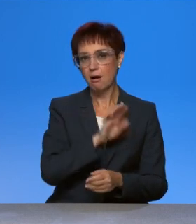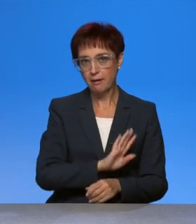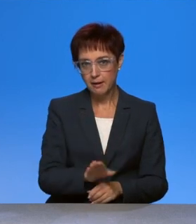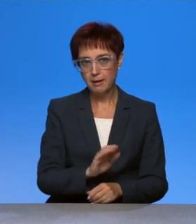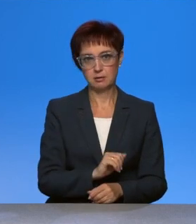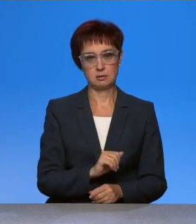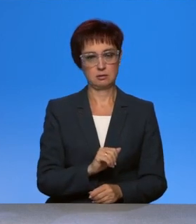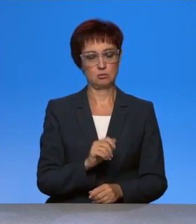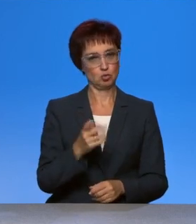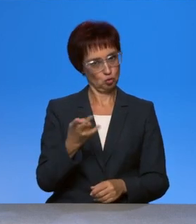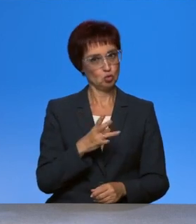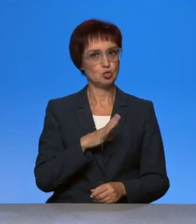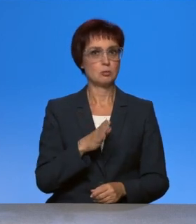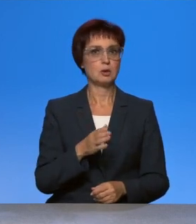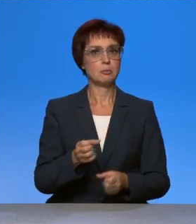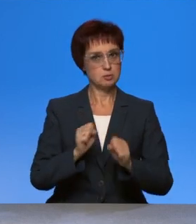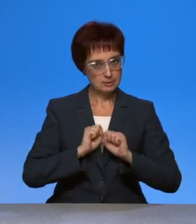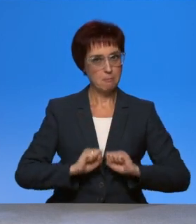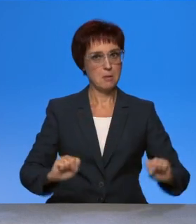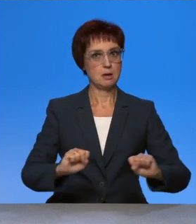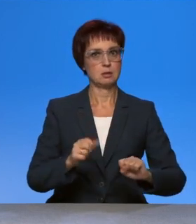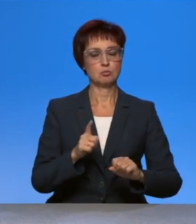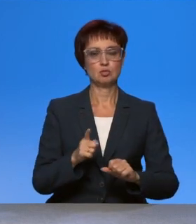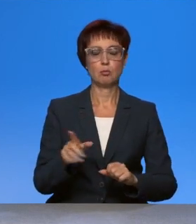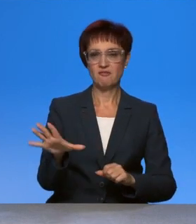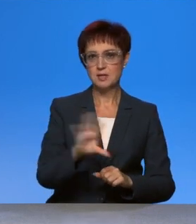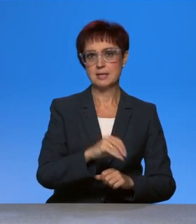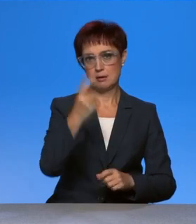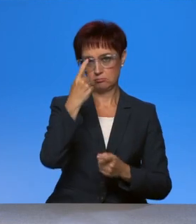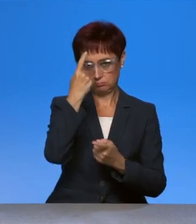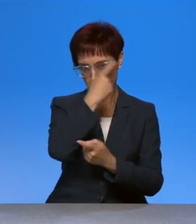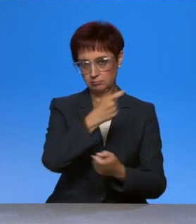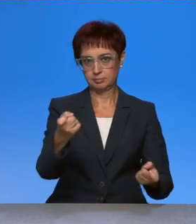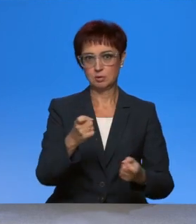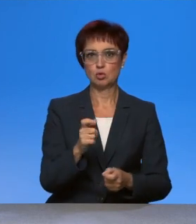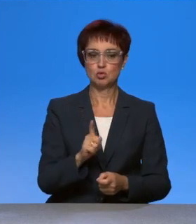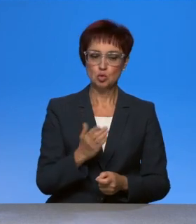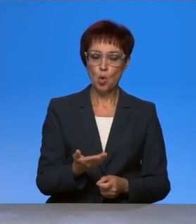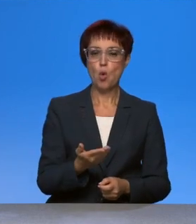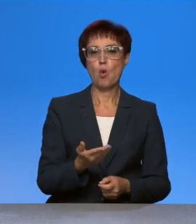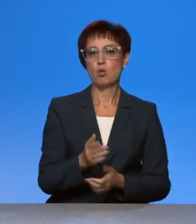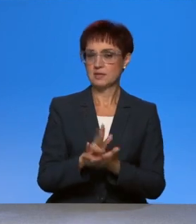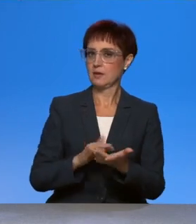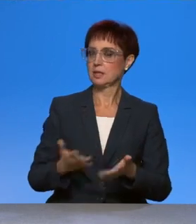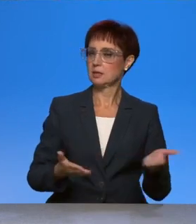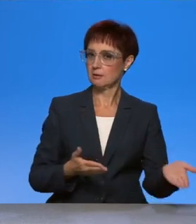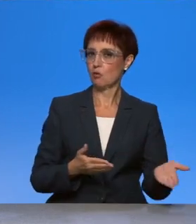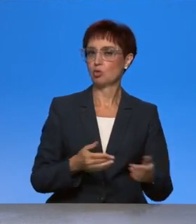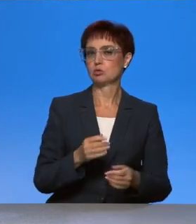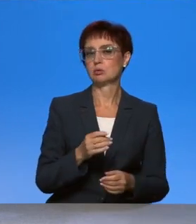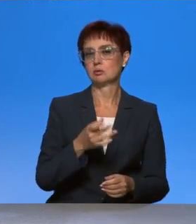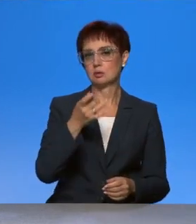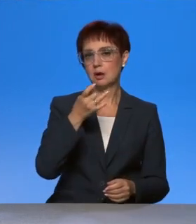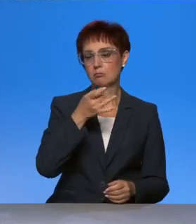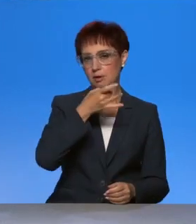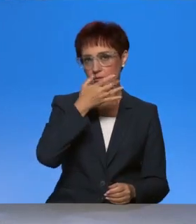огромное мужество для того, чтобы заявить на весь мир такую вещь, что, простите, но они такие же люди, как